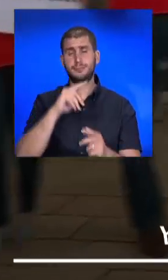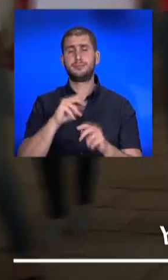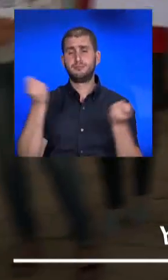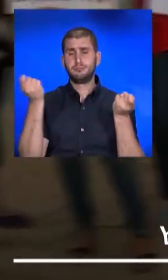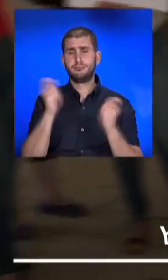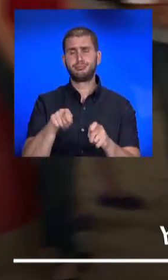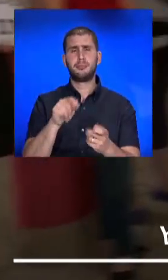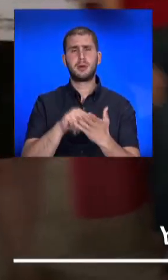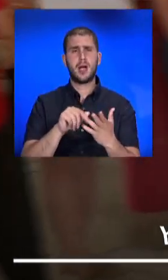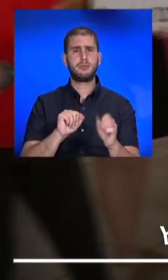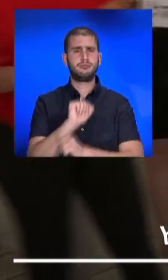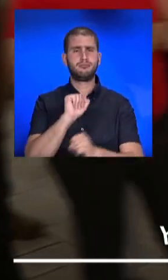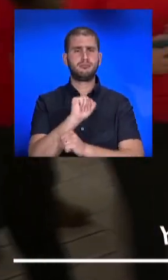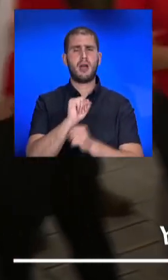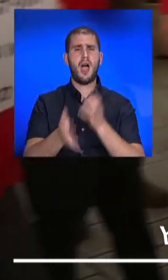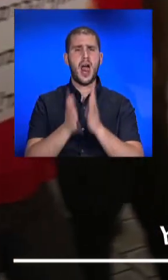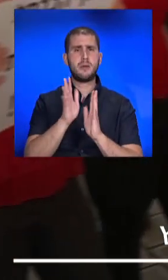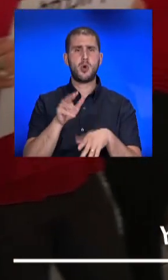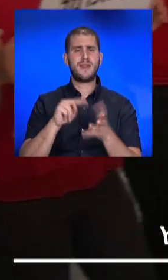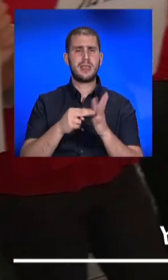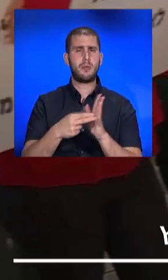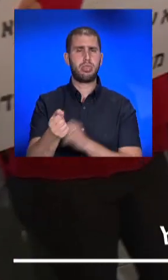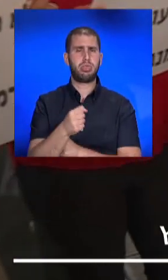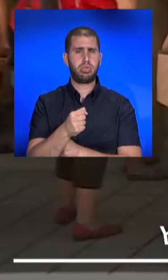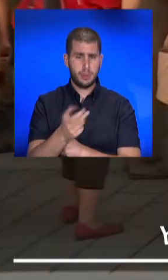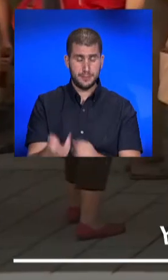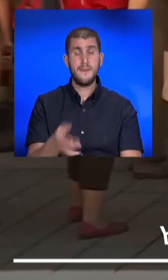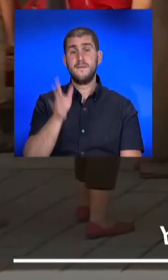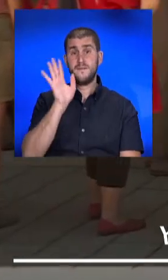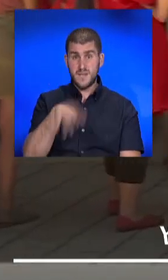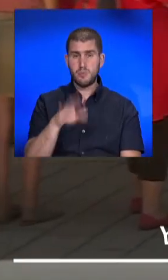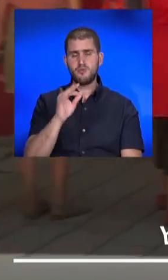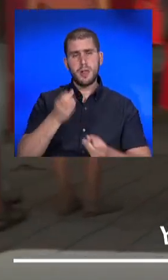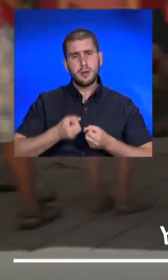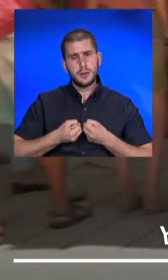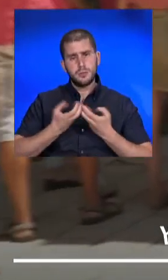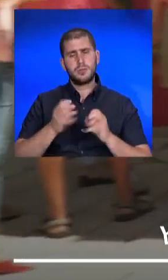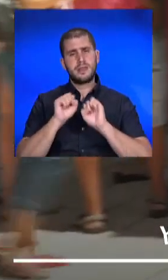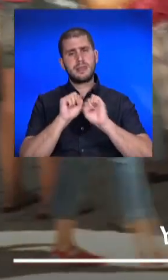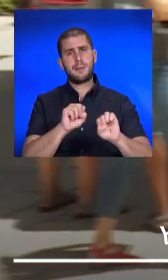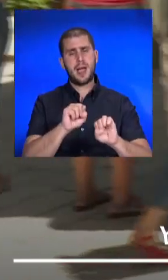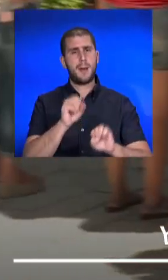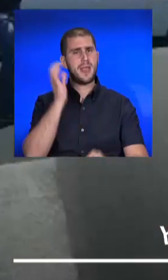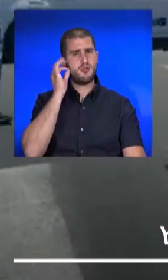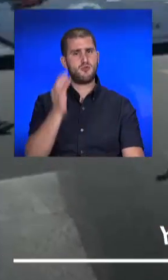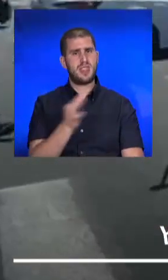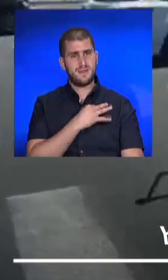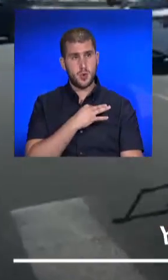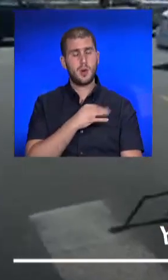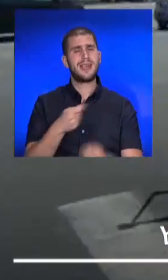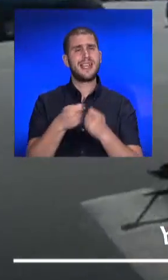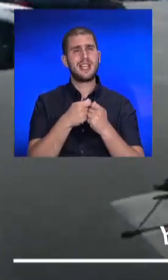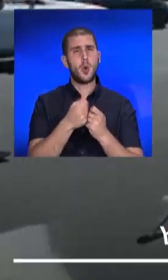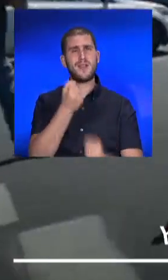על האלימות ומדיניות הטיפול בה, וגם כדי להביע תמיכה בנשים שנפגעו. פעילות הארגון הפמיניסטי